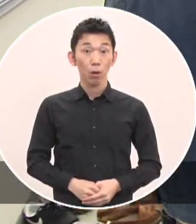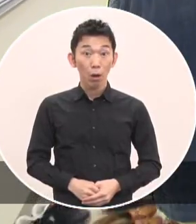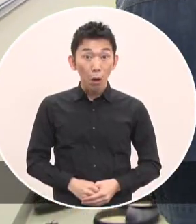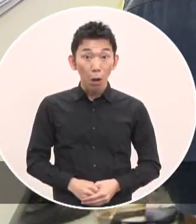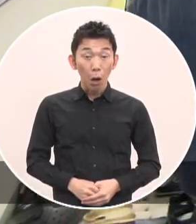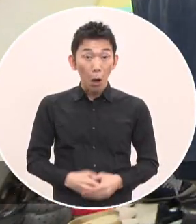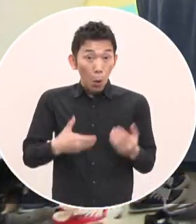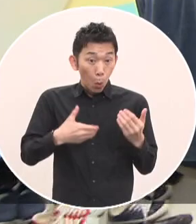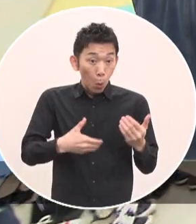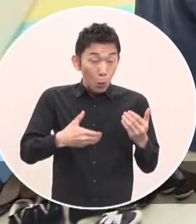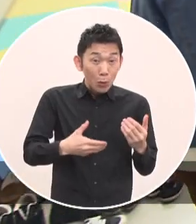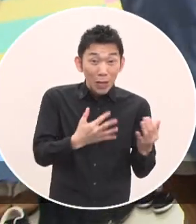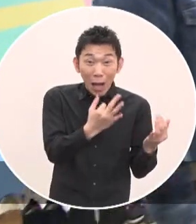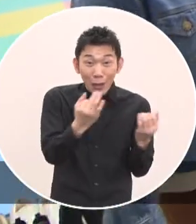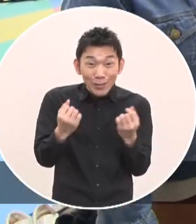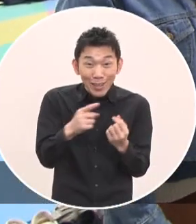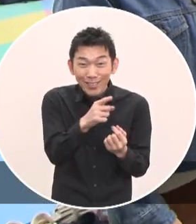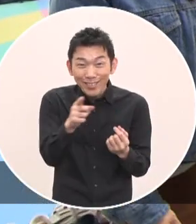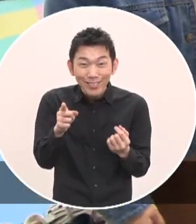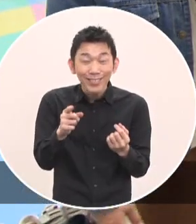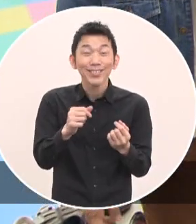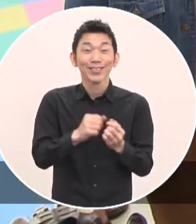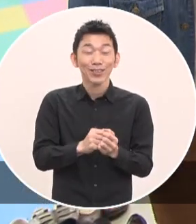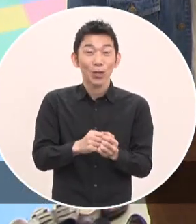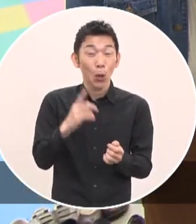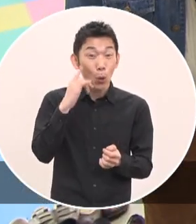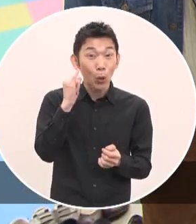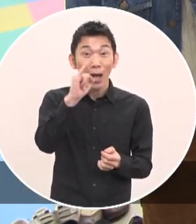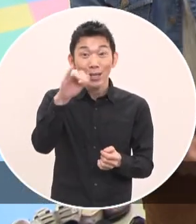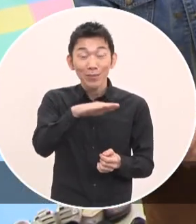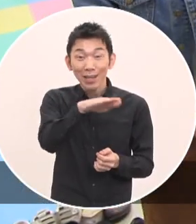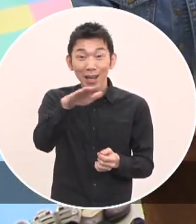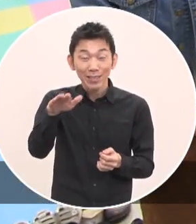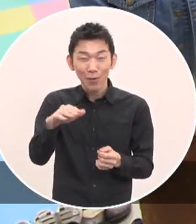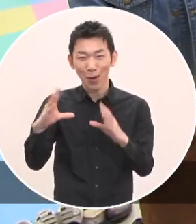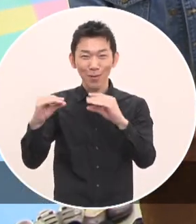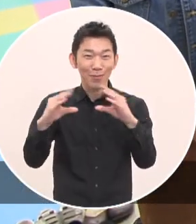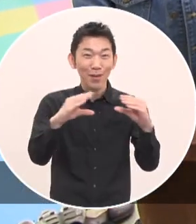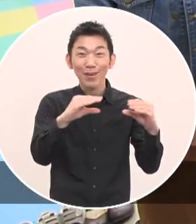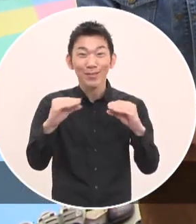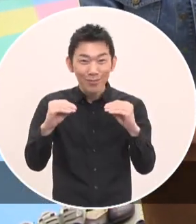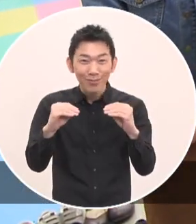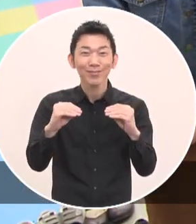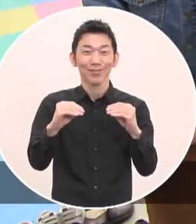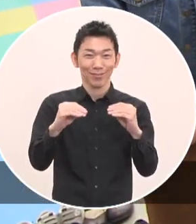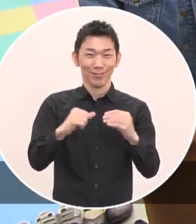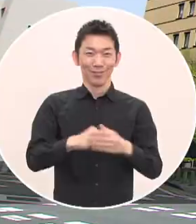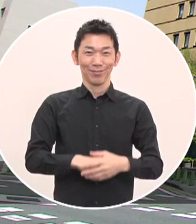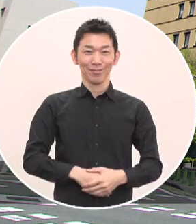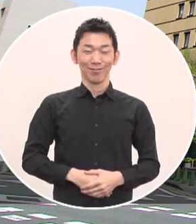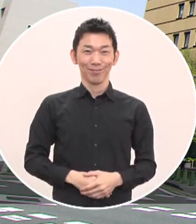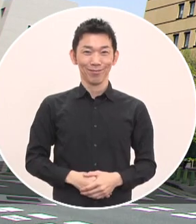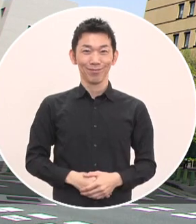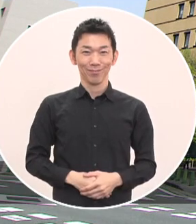うわぁ小さなお子さんがいっぱいお母さんたちは皆さんお話しされていますねー